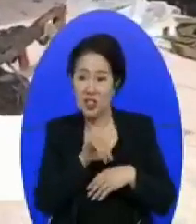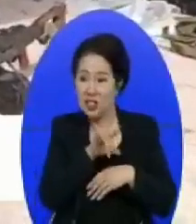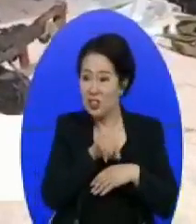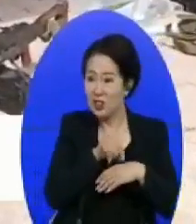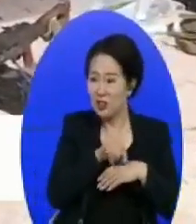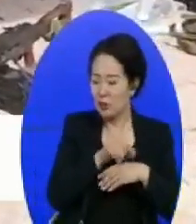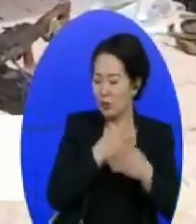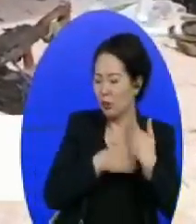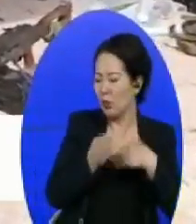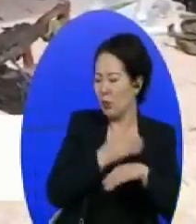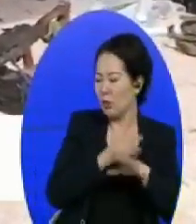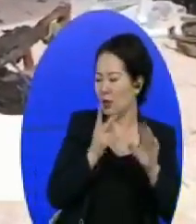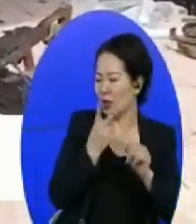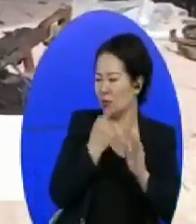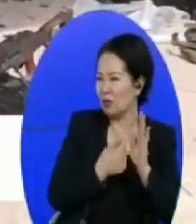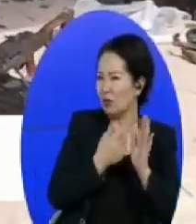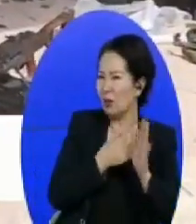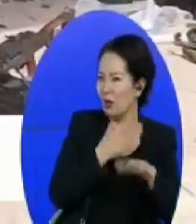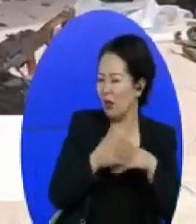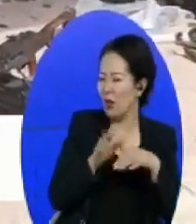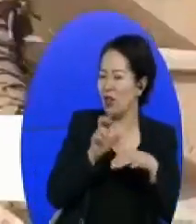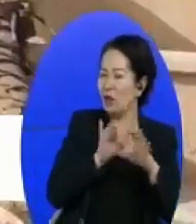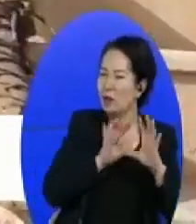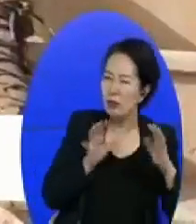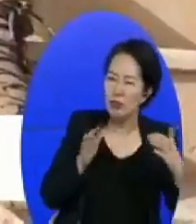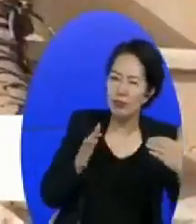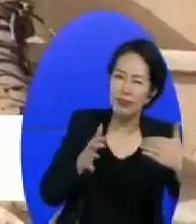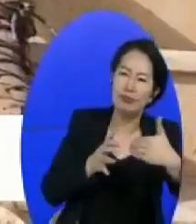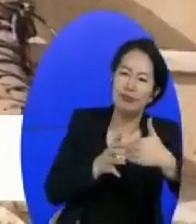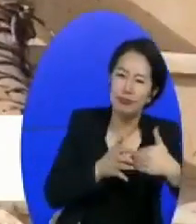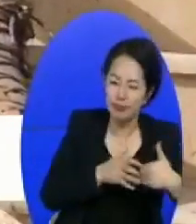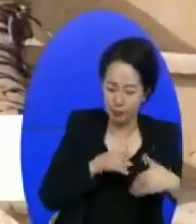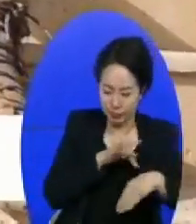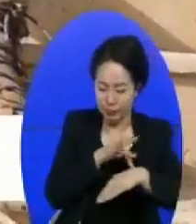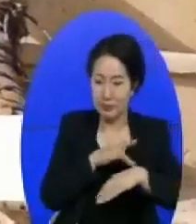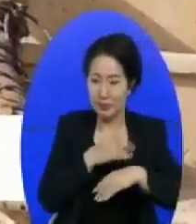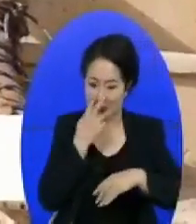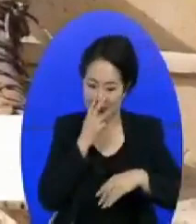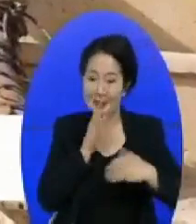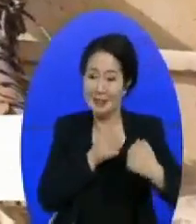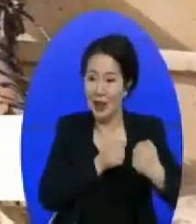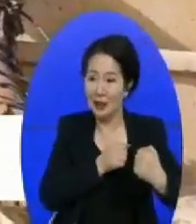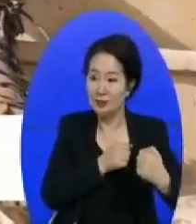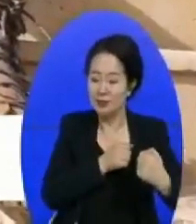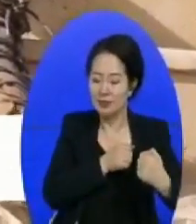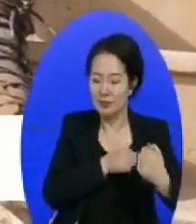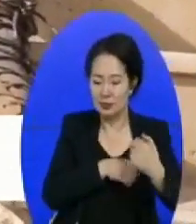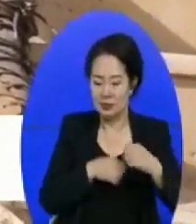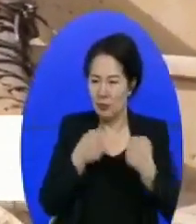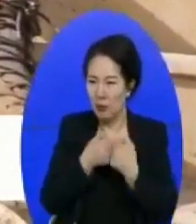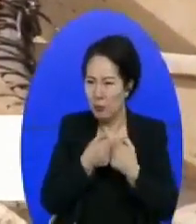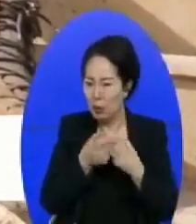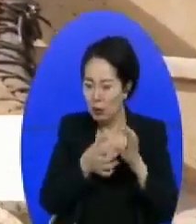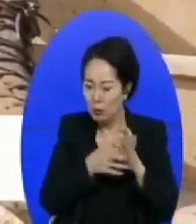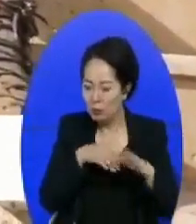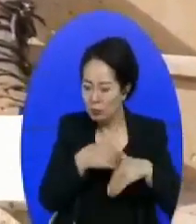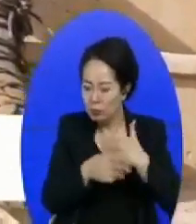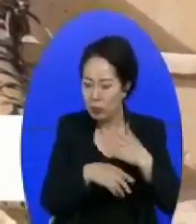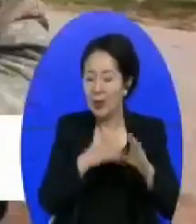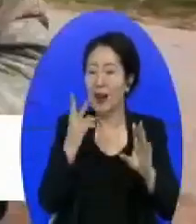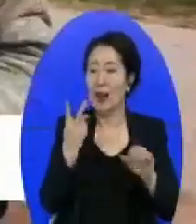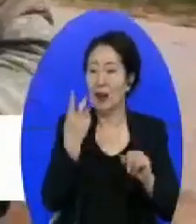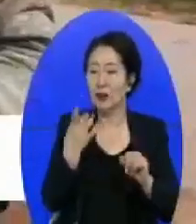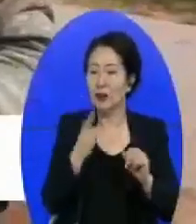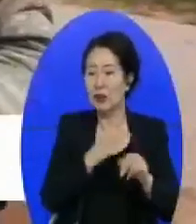дугаар сараас хойш одоо Идлиб мужийн хот тосгодуудыг хяналтандаа авч байна. Энэ одоо байлдааны ажиллагааны улмаас 12 дугаар сараас хойш тус